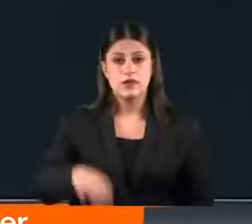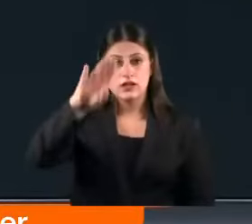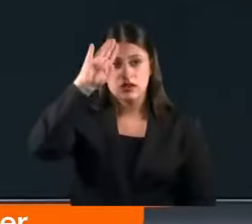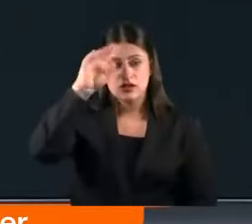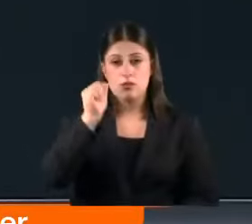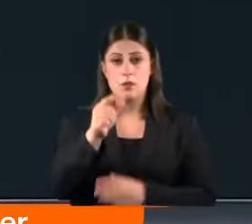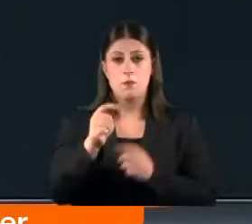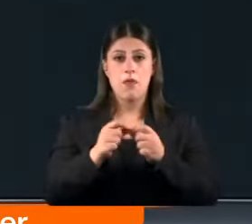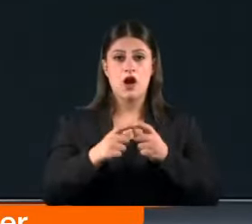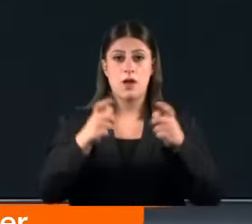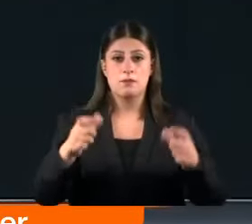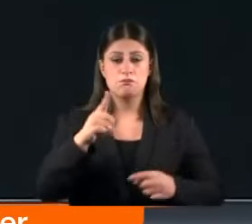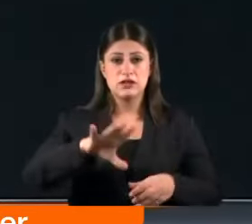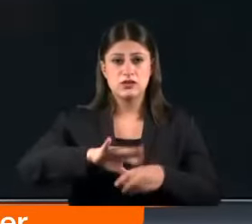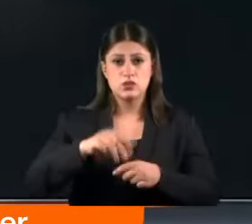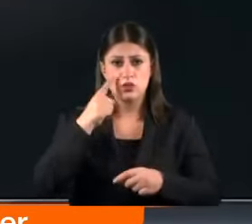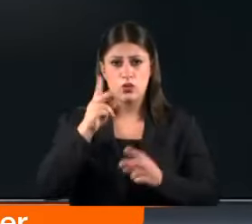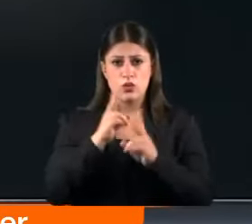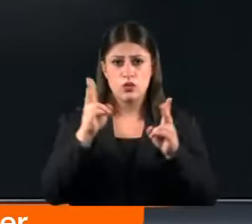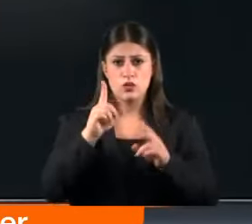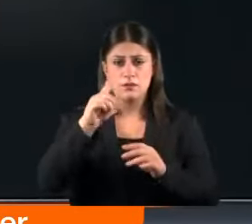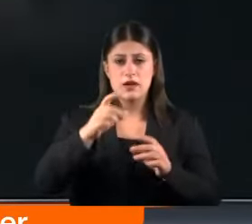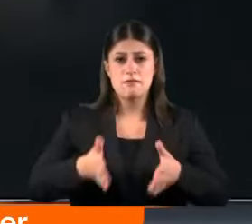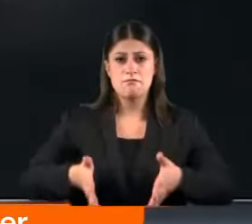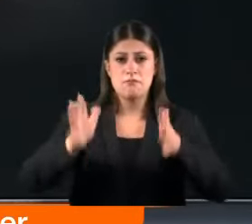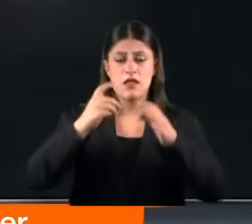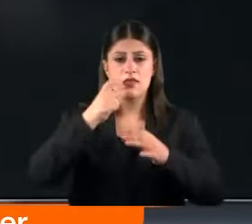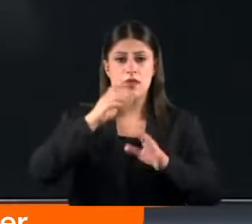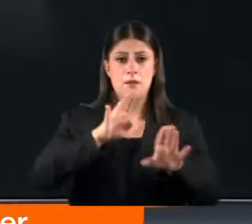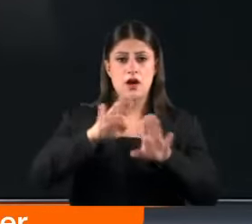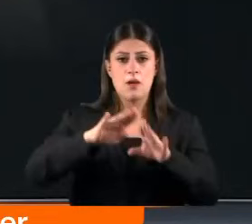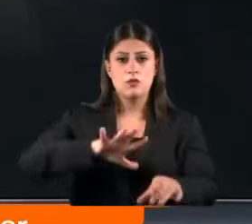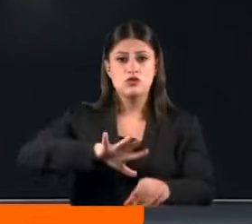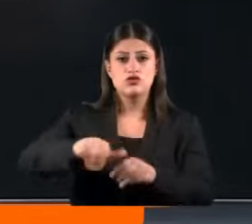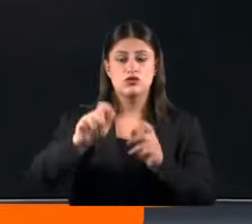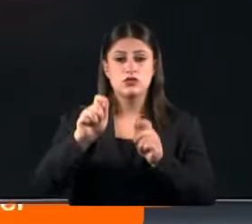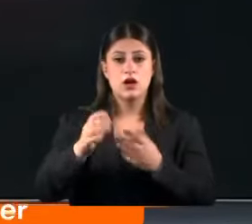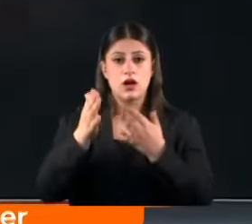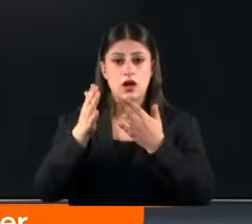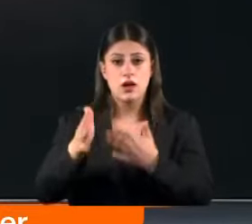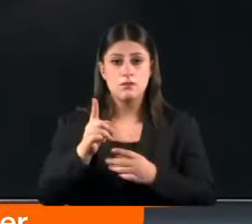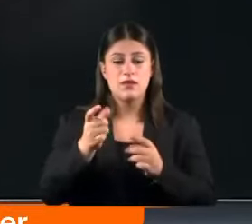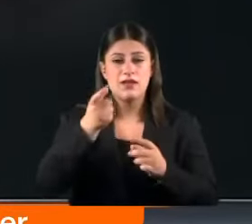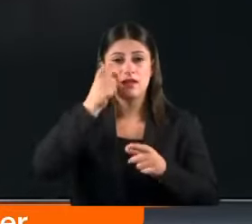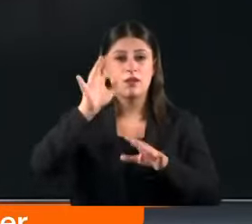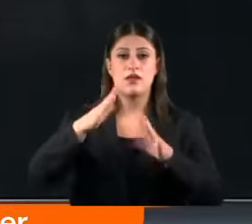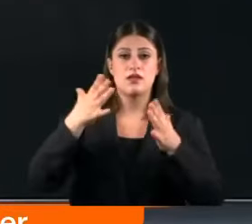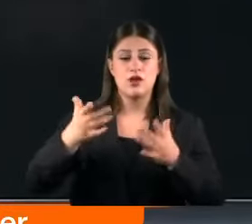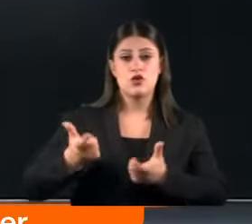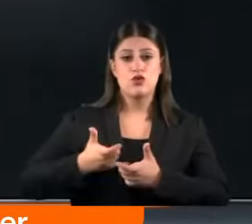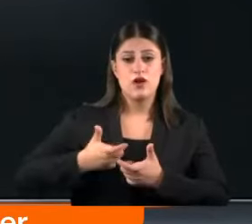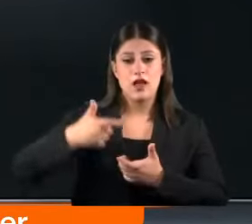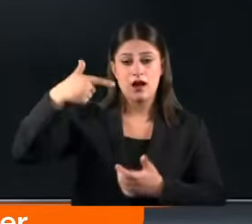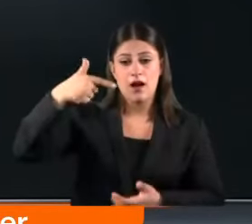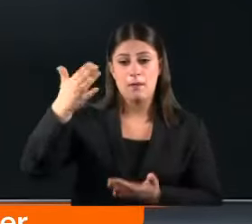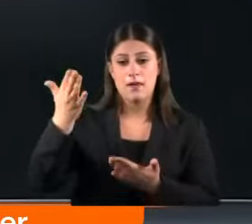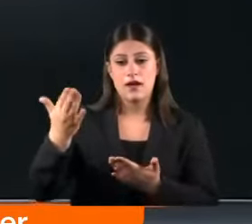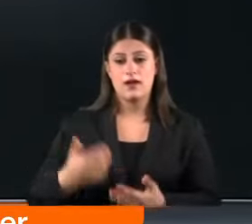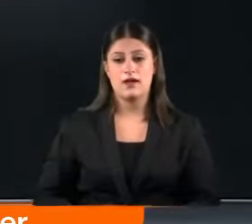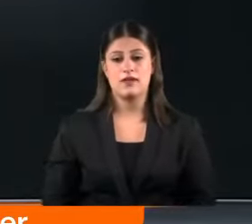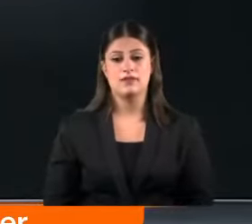İstanbul Bayrampaşa'da bir hırsız güpegündüz bir binanın demir kapısını çaldı. Hesaba katmadığı ayrıntı ise güvenlik